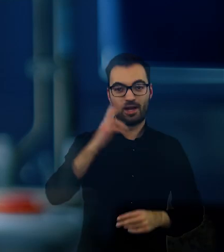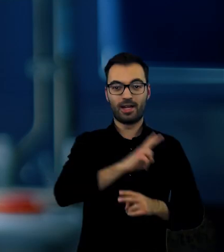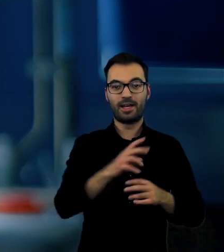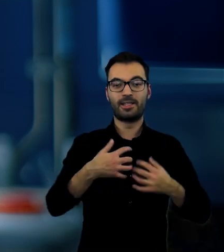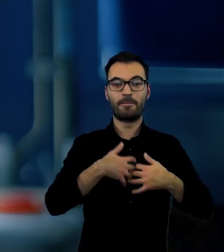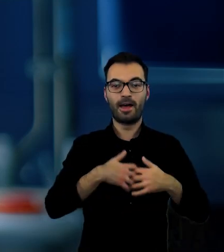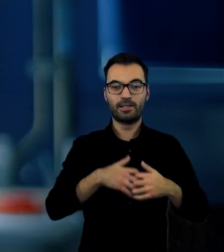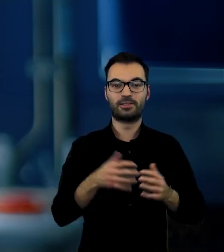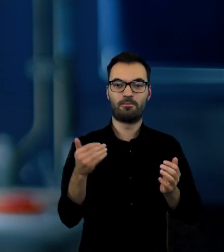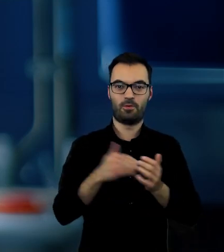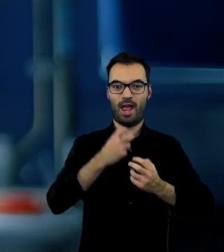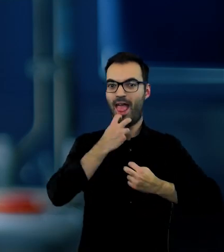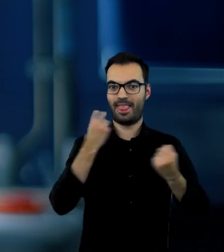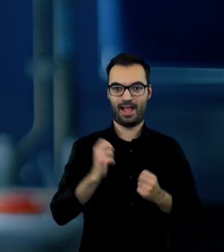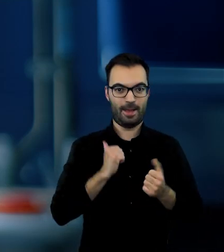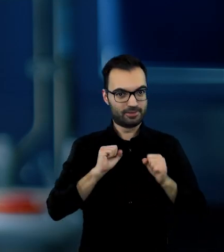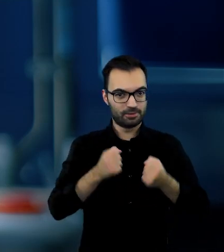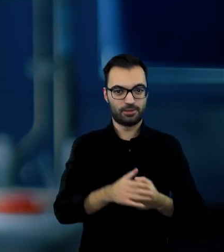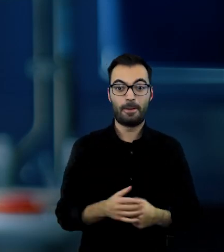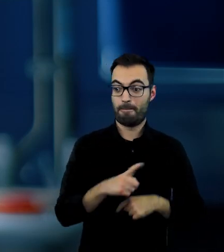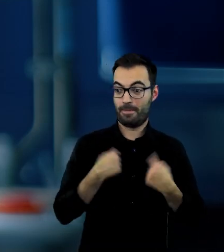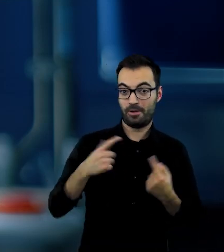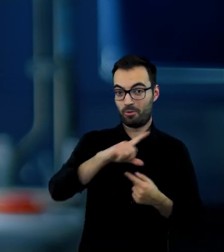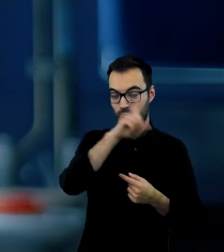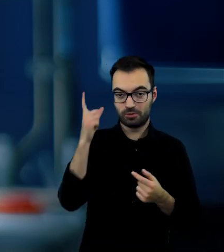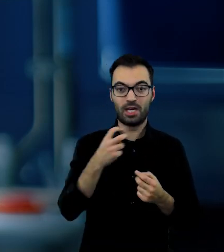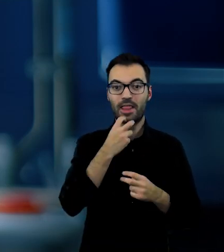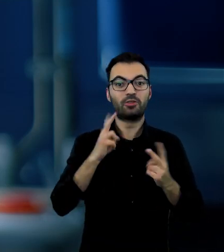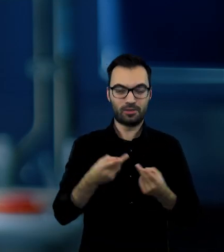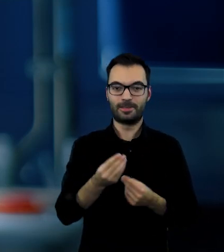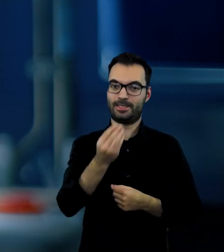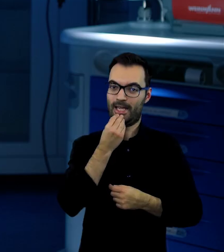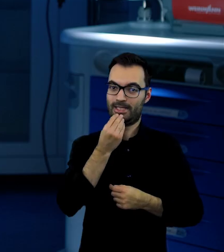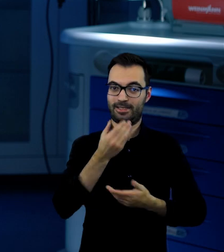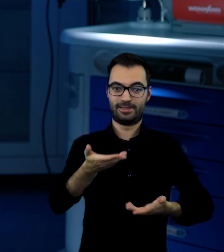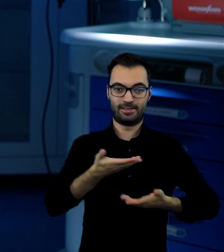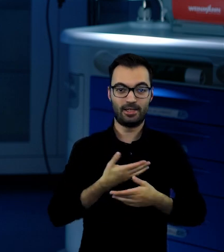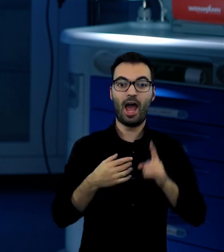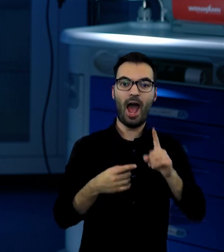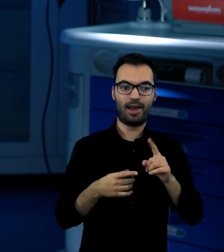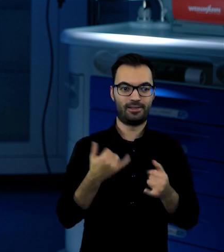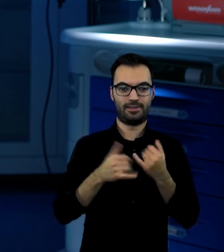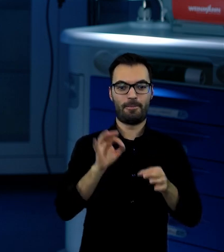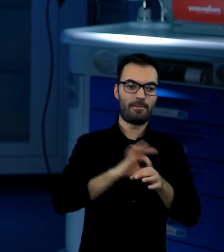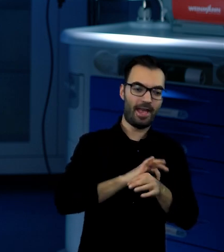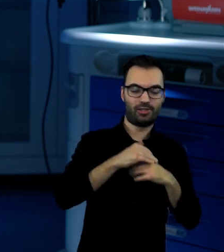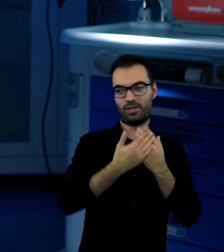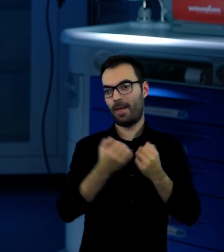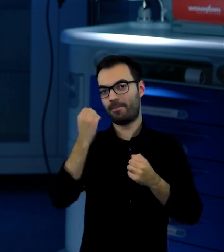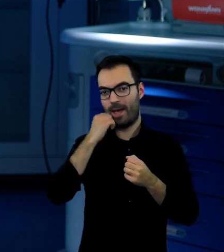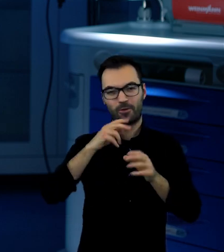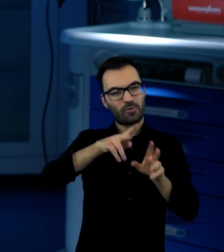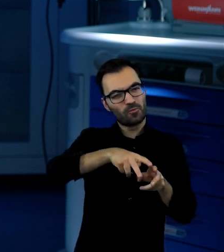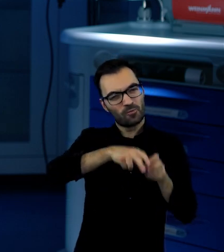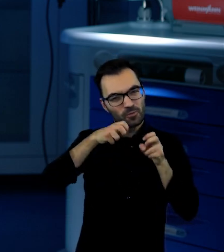Każde urządzenie do działania potrzebuje energii. Dla nas tym źródłem energii jest pożywienie. Ale żeby z kawałka mięsa, chleba